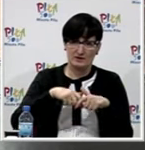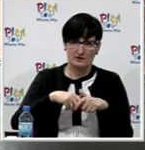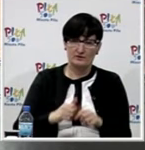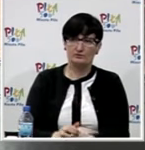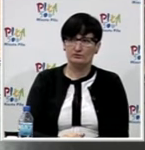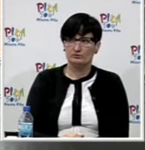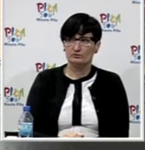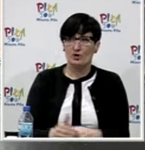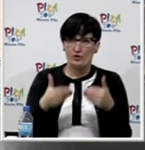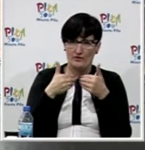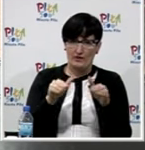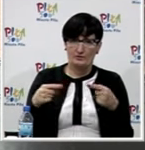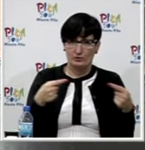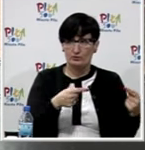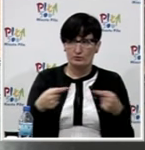Otwieram dyskusję.